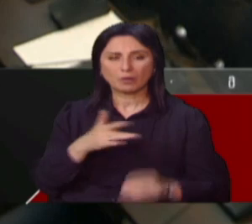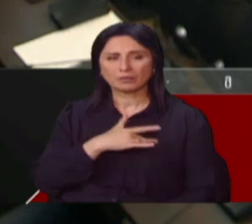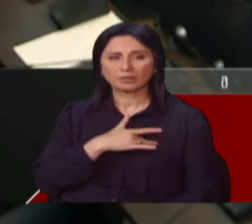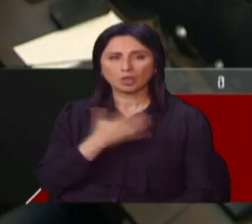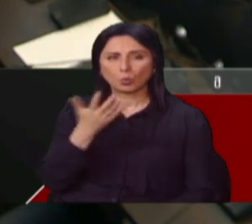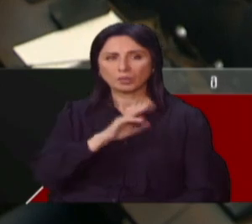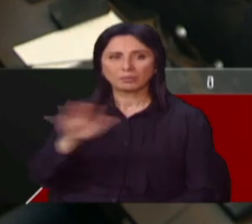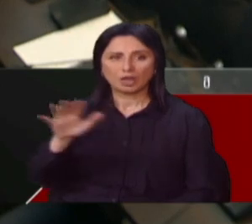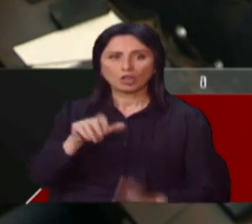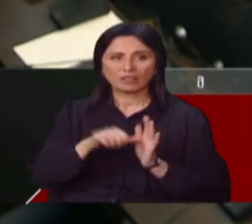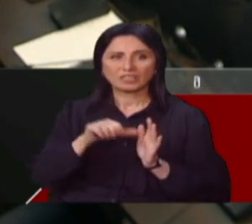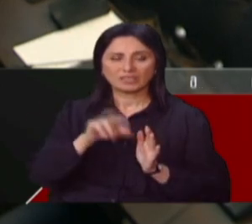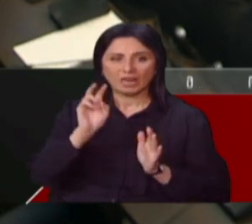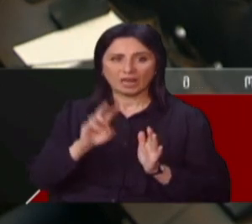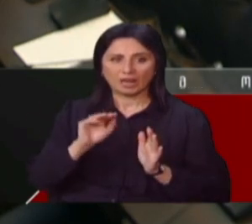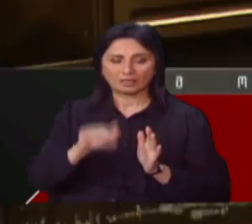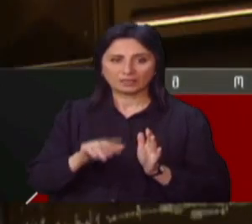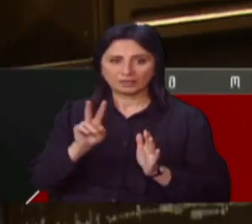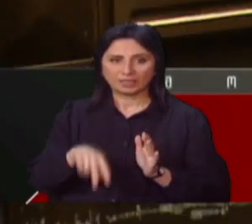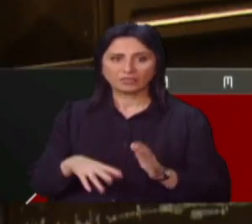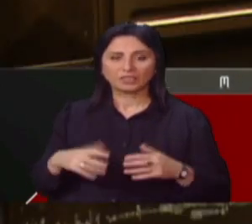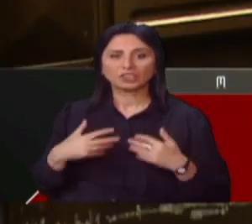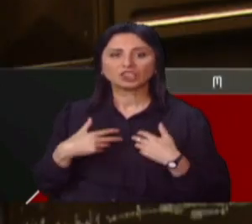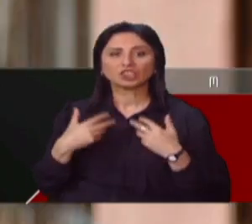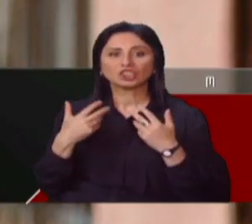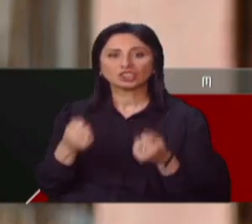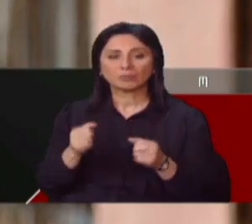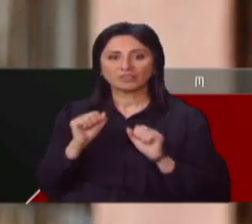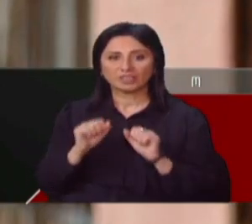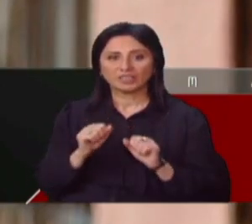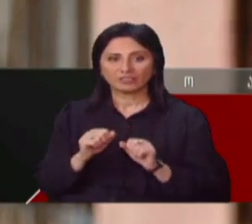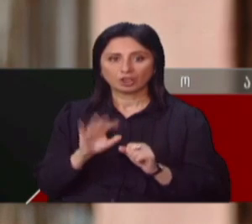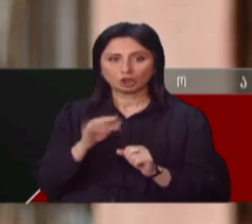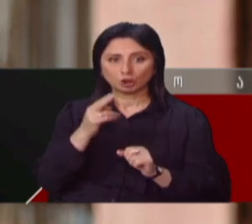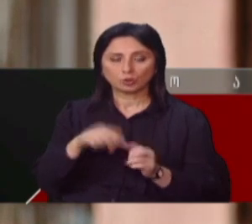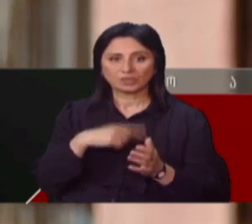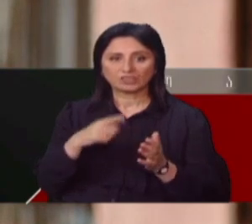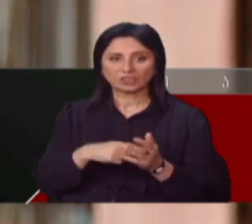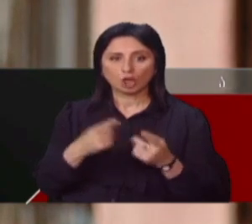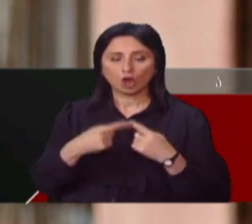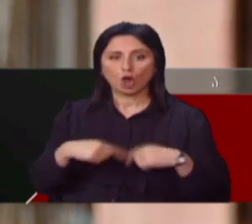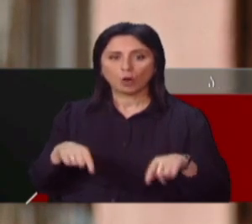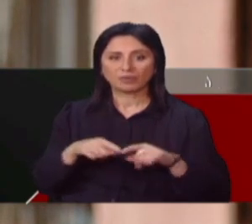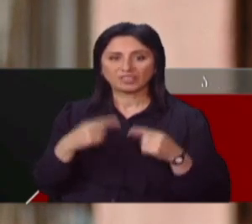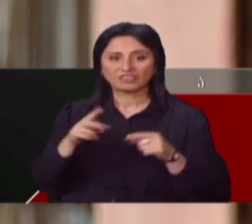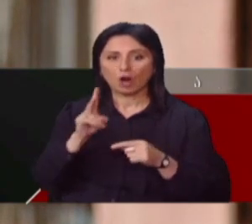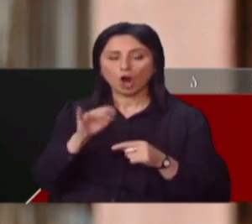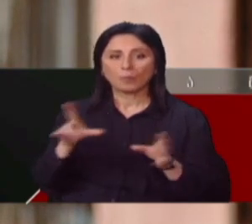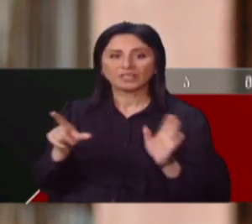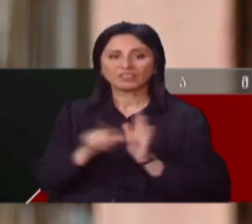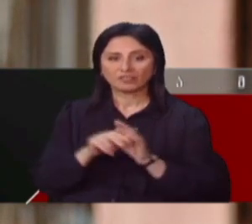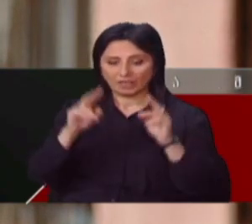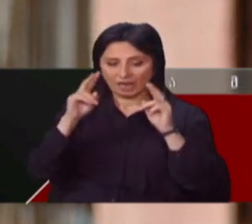დაახლოებით 5.600.000 ლარია. ჯანმრთელობის დაცვის და სოციალური საკითხთა კომიტეტი სხვა კომიტეტებთან